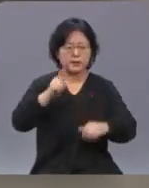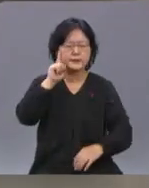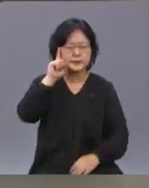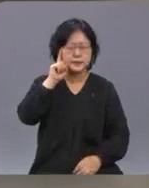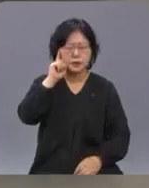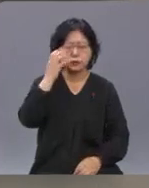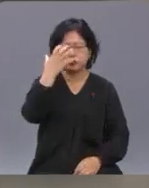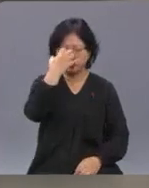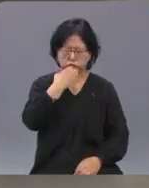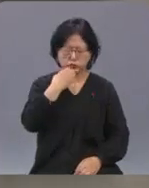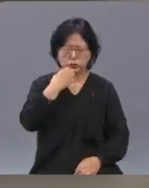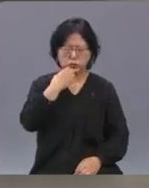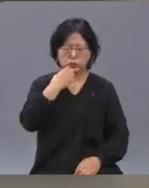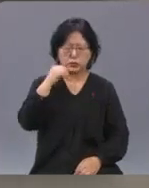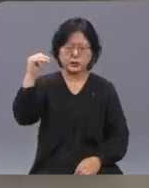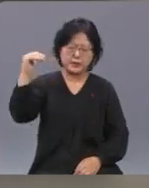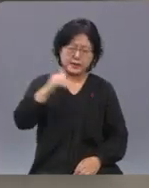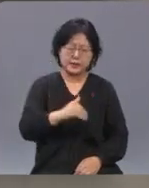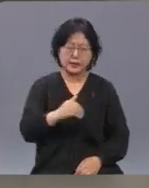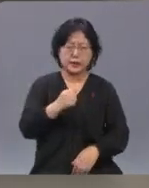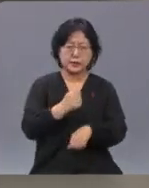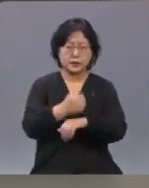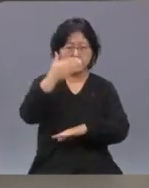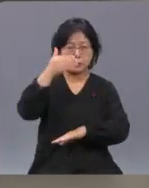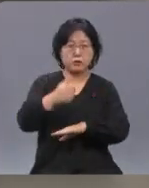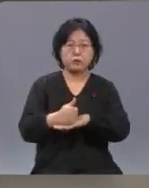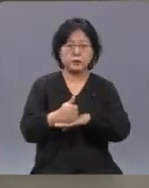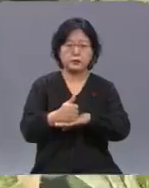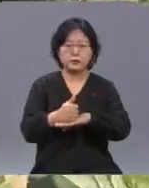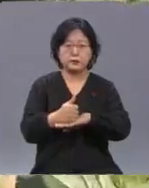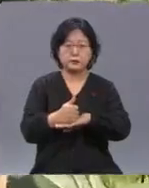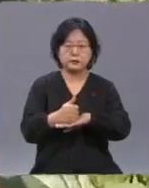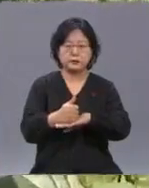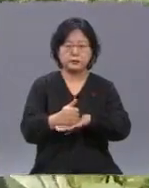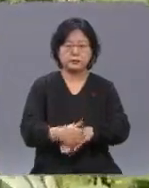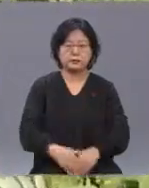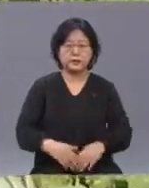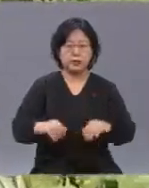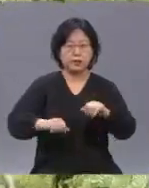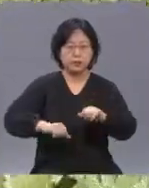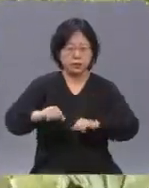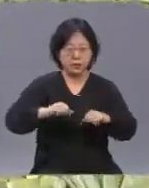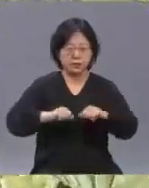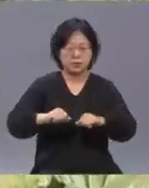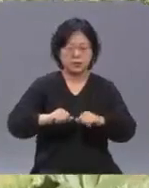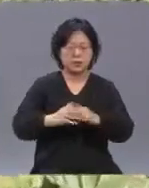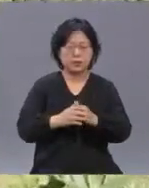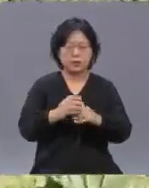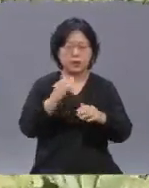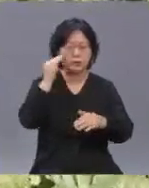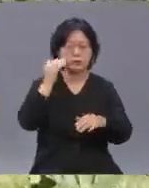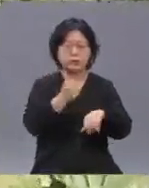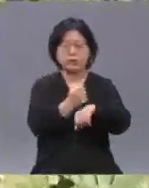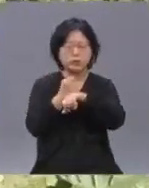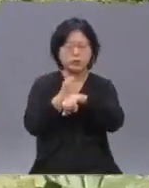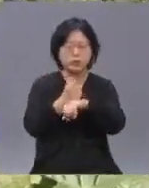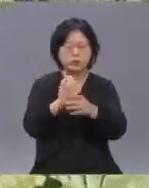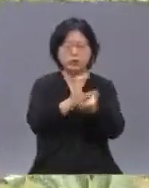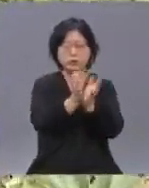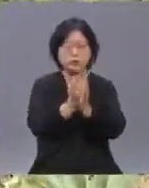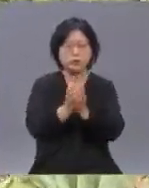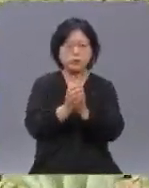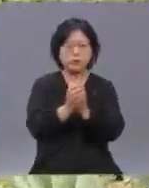스트레스와 우울감을 현저히 떨어뜨린다는 결과가 나왔습니다 활발한 국내 연구를 바탕으로 정원활동을